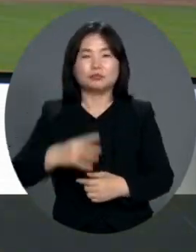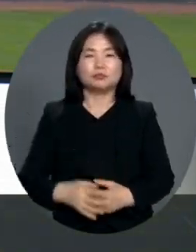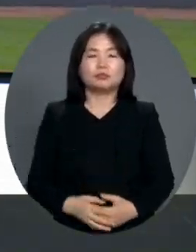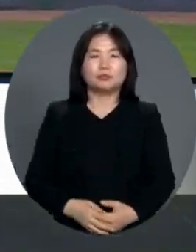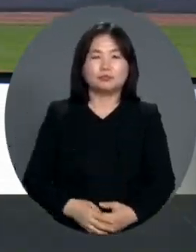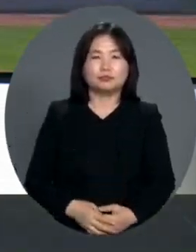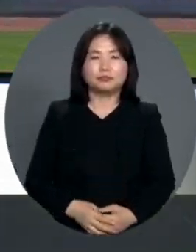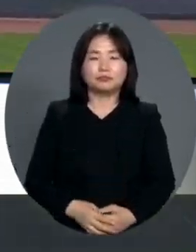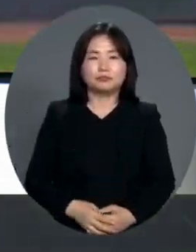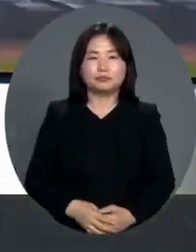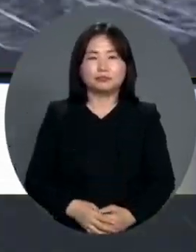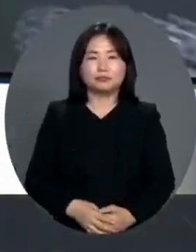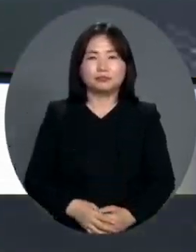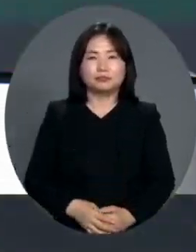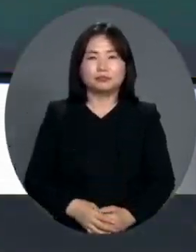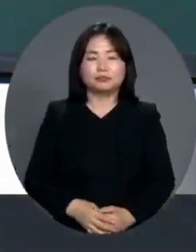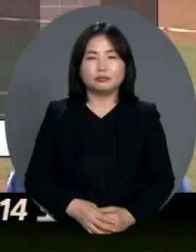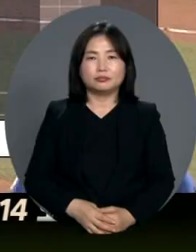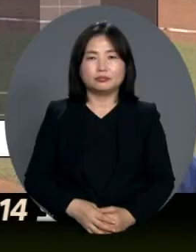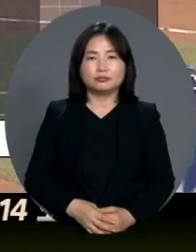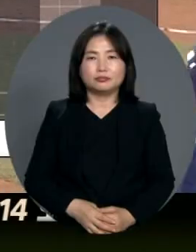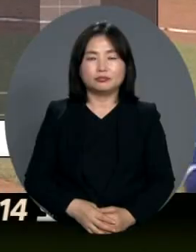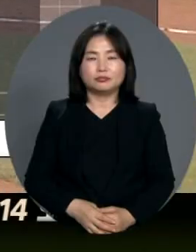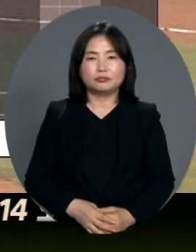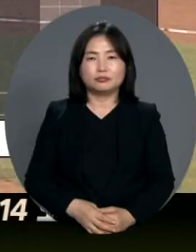그 가능성을 짚어봤습니다.